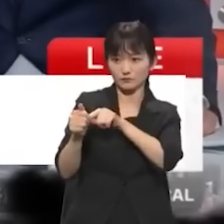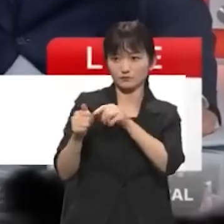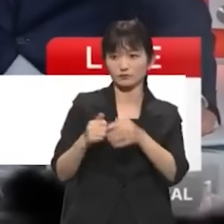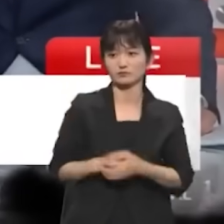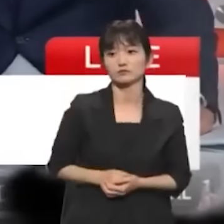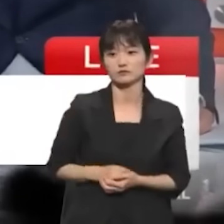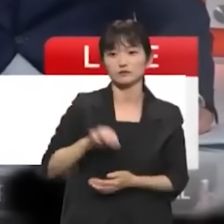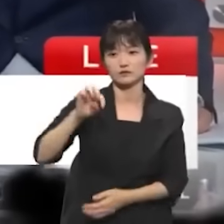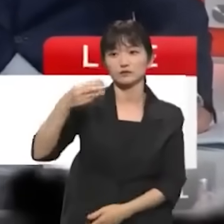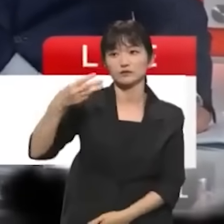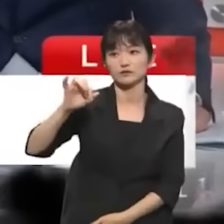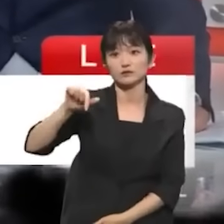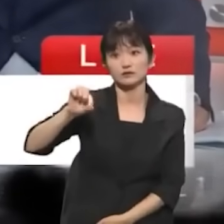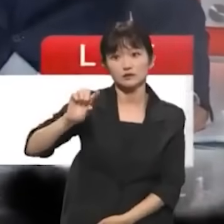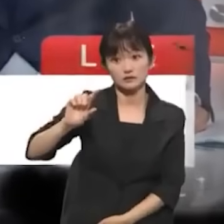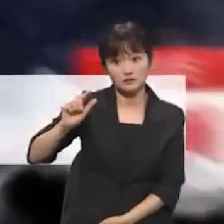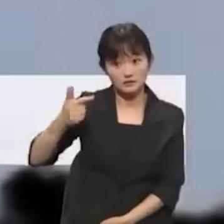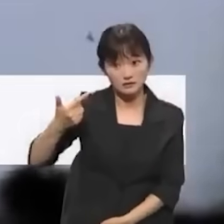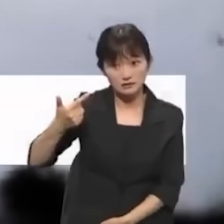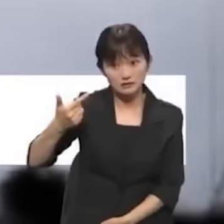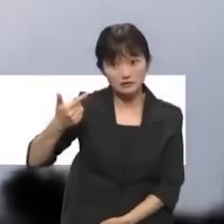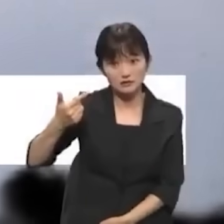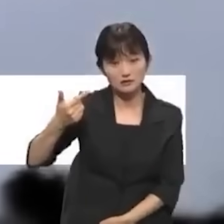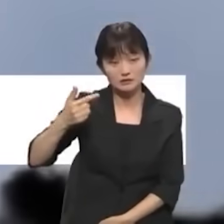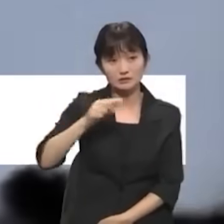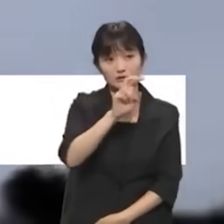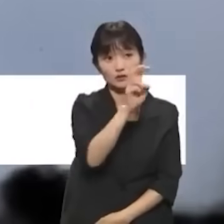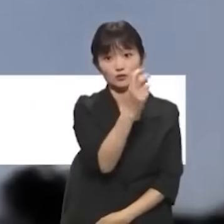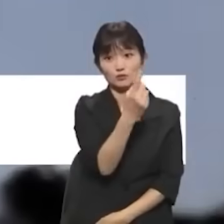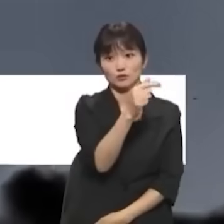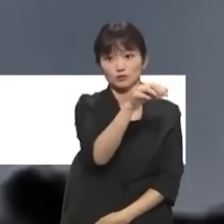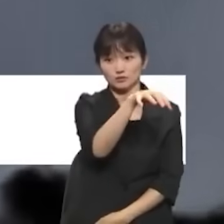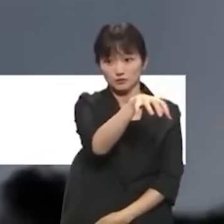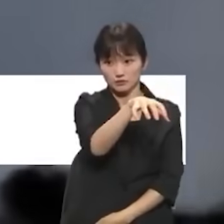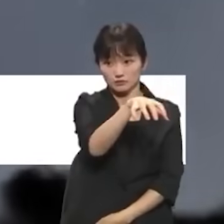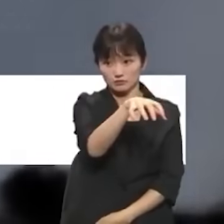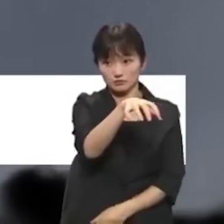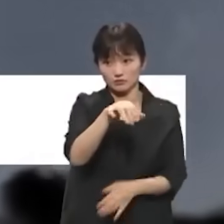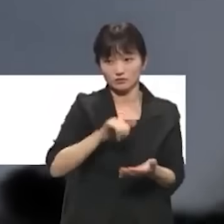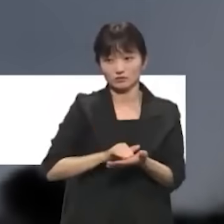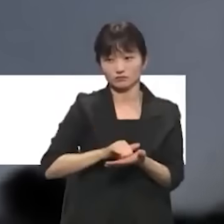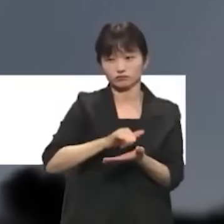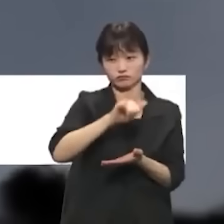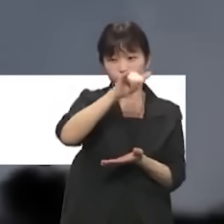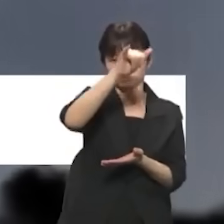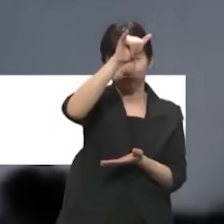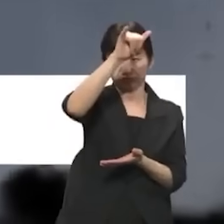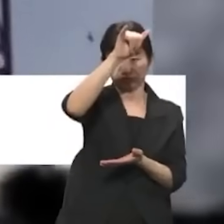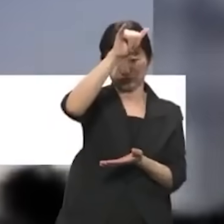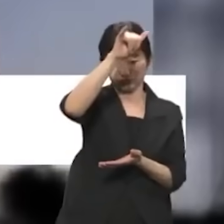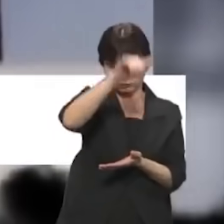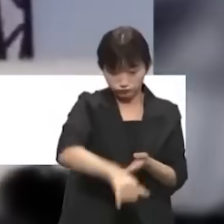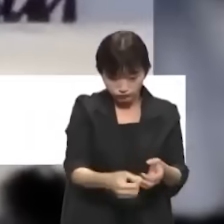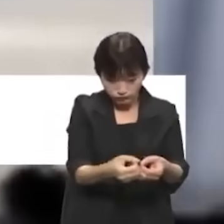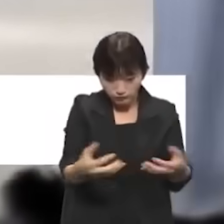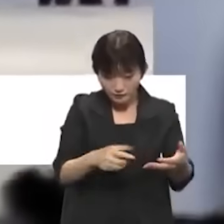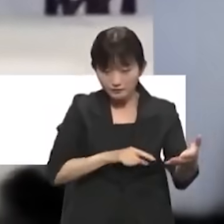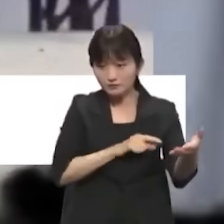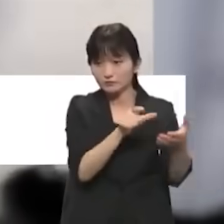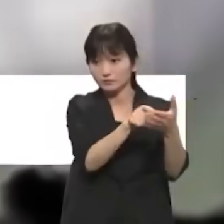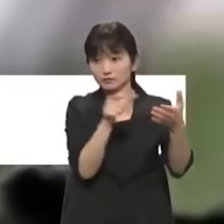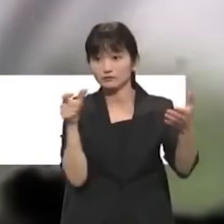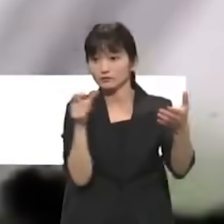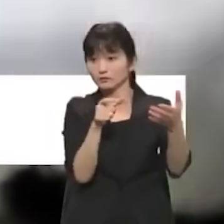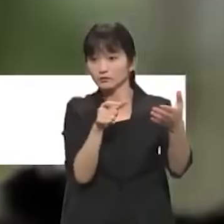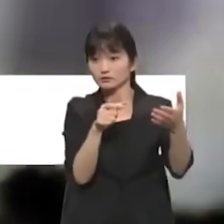group chief, Yevgeny Prigozhin, has been listed among passengers on board a plane that crashed just north of Moscow.